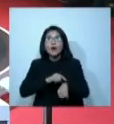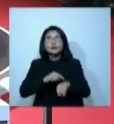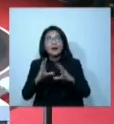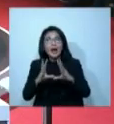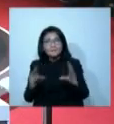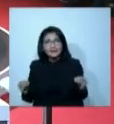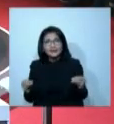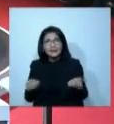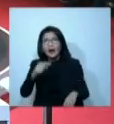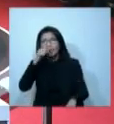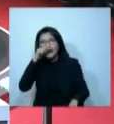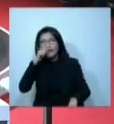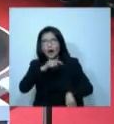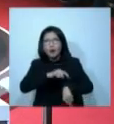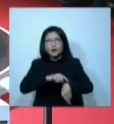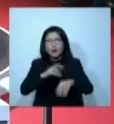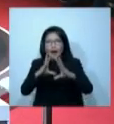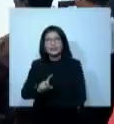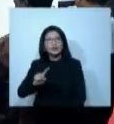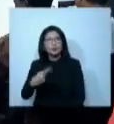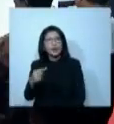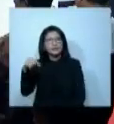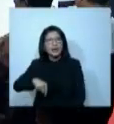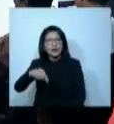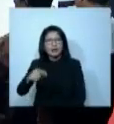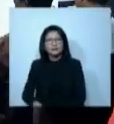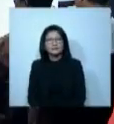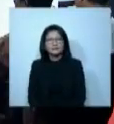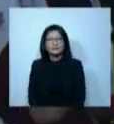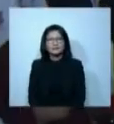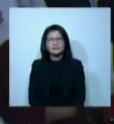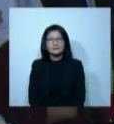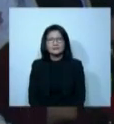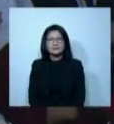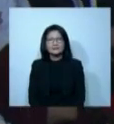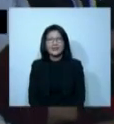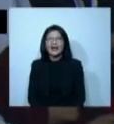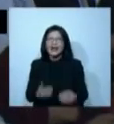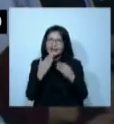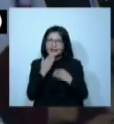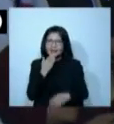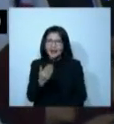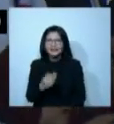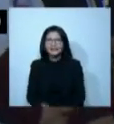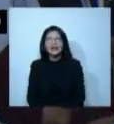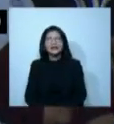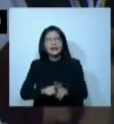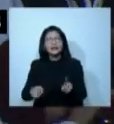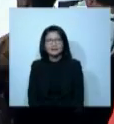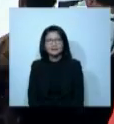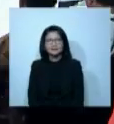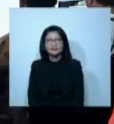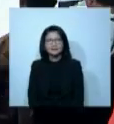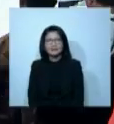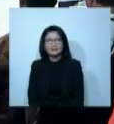Ya mestinya memang lebih substansif lagi, misalkan pemberantasan korupsi, penegakan hukum, misalkan apa yang harus dilakukan secara detail,